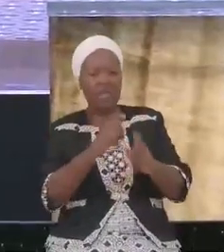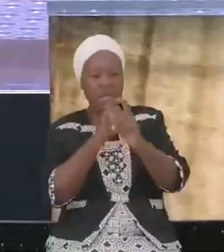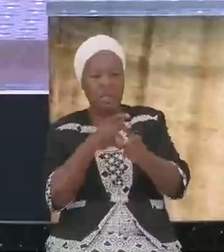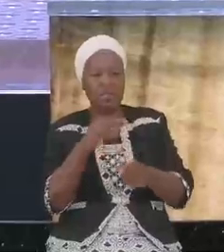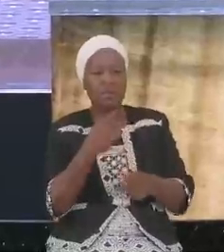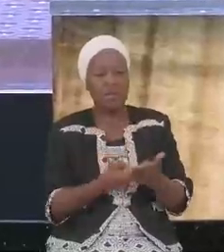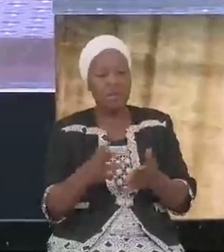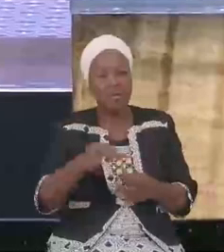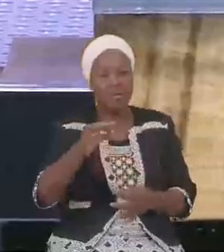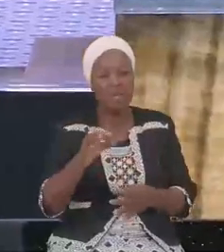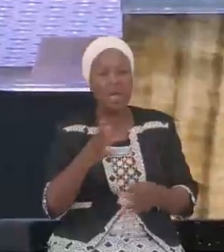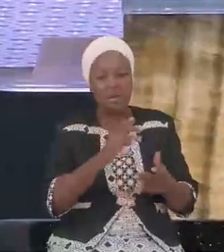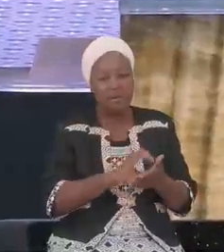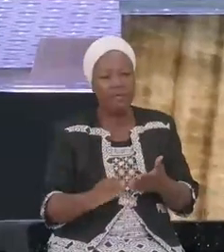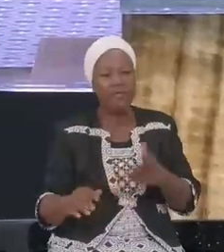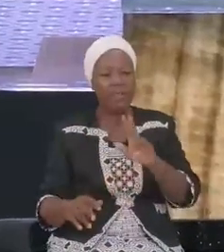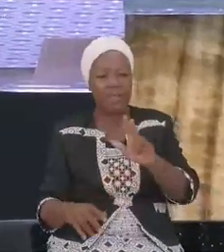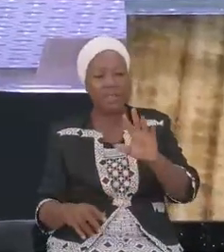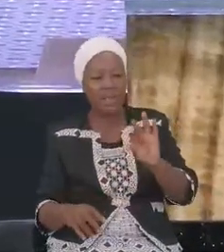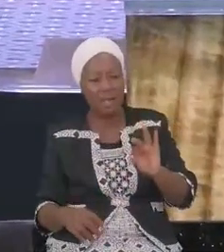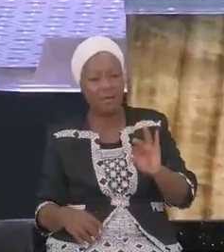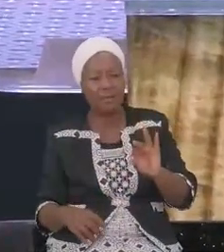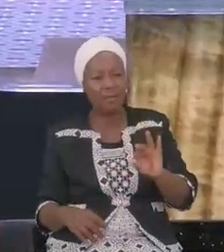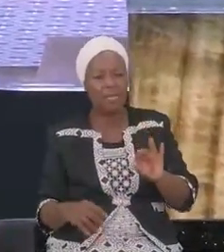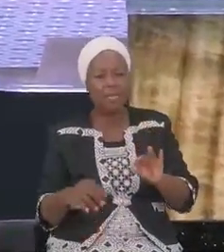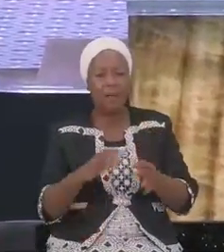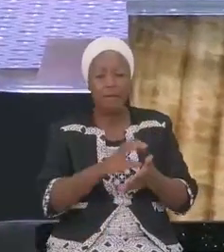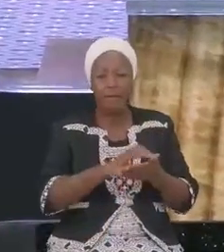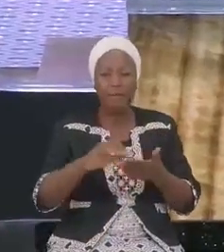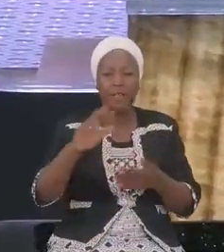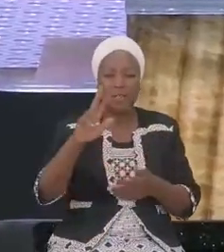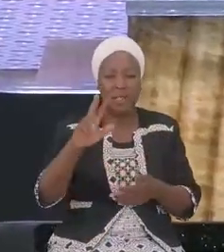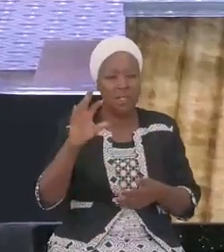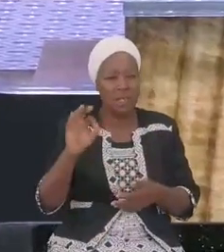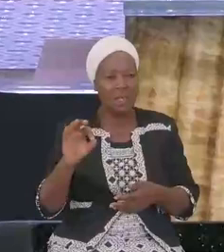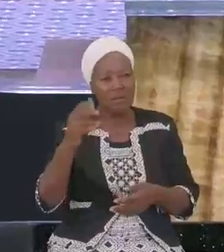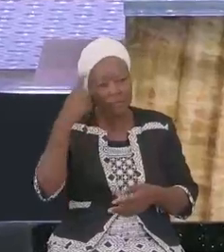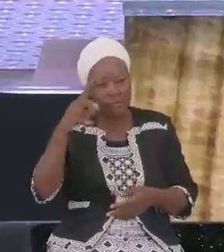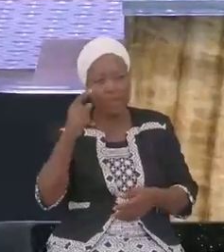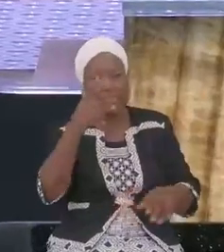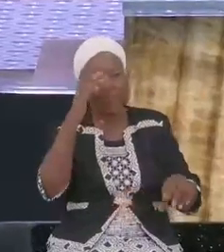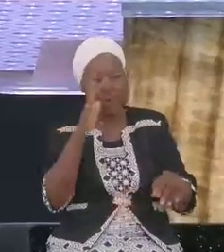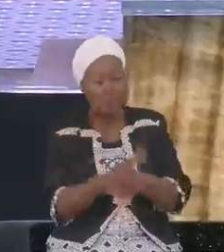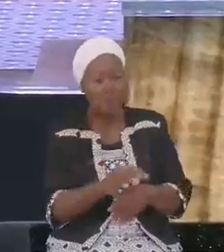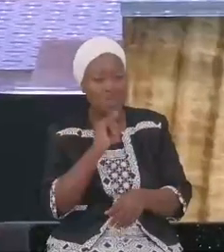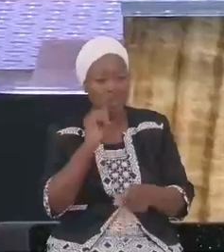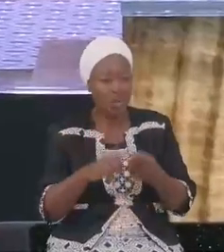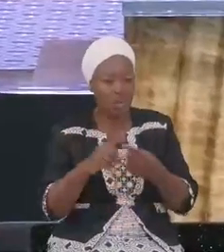vous recevrez le don du Saint-Esprit. 39 dit, car la promesse est pour vous.